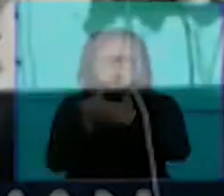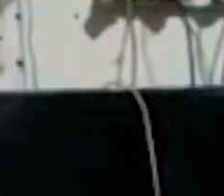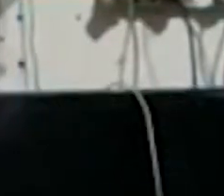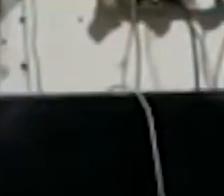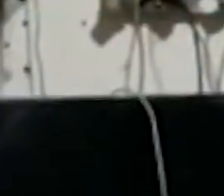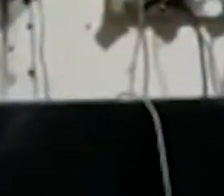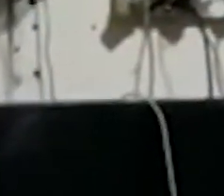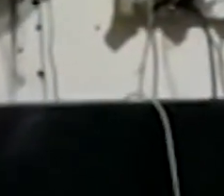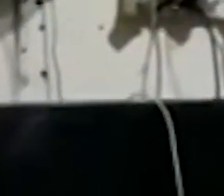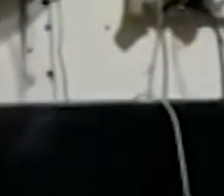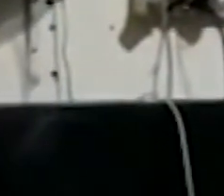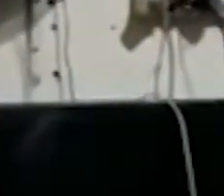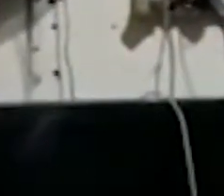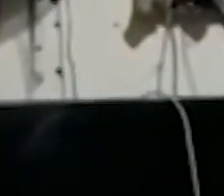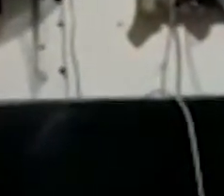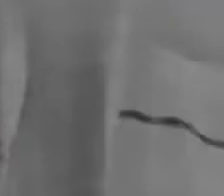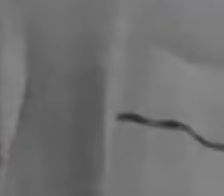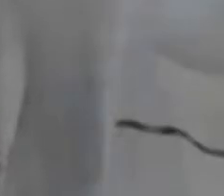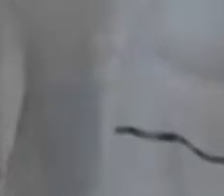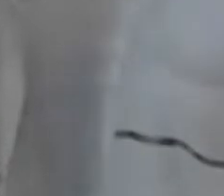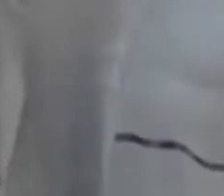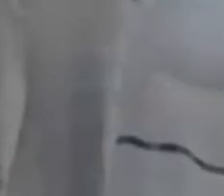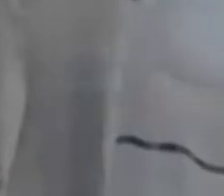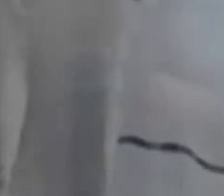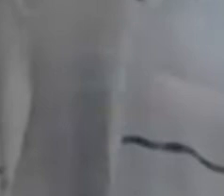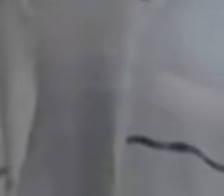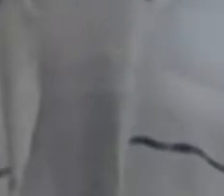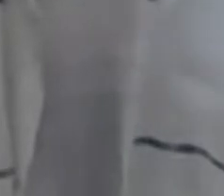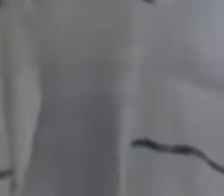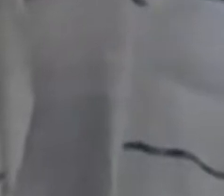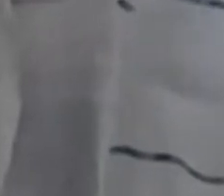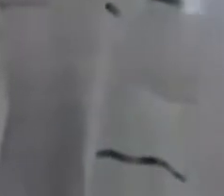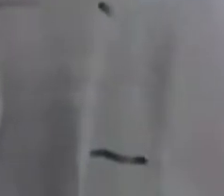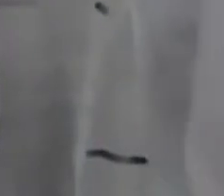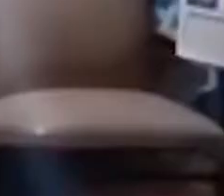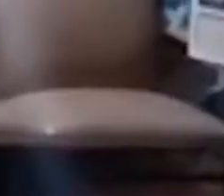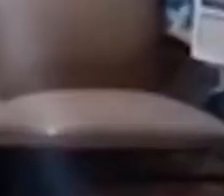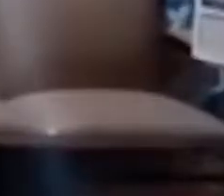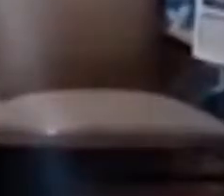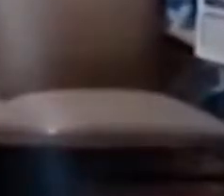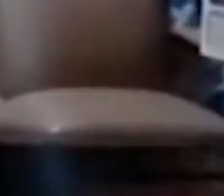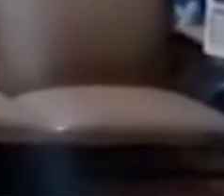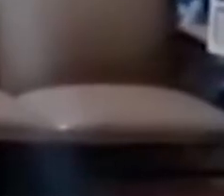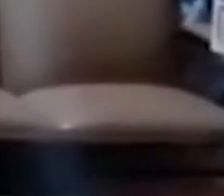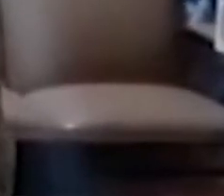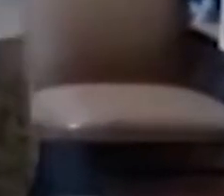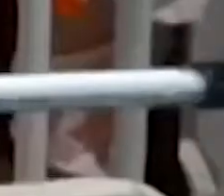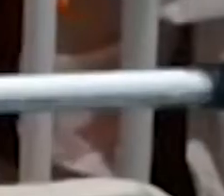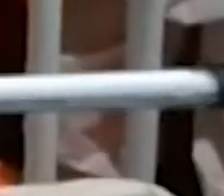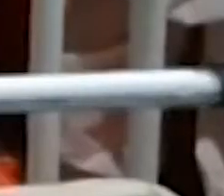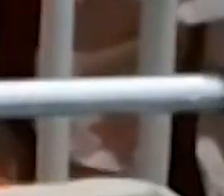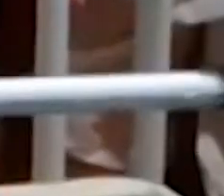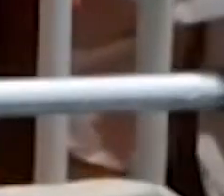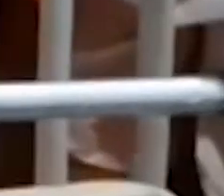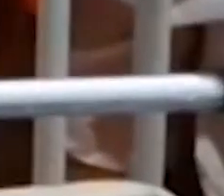PCR dinyatakan positif COVID-19. Menurut putri korban, ayahnya tidak pernah mengeluhkan gejala penyakit dalam.